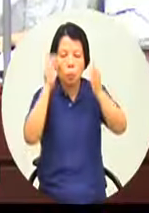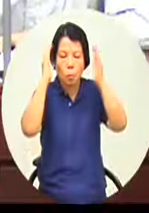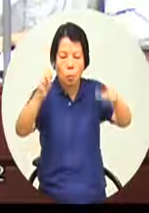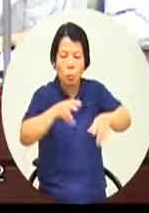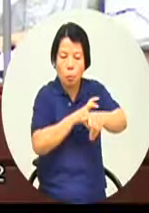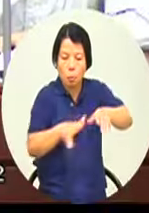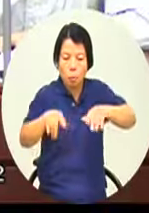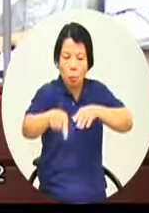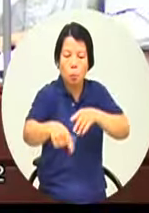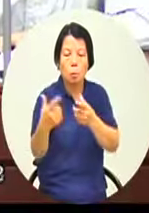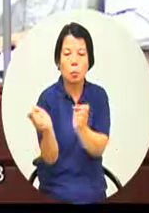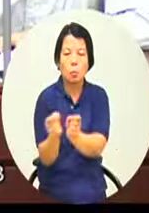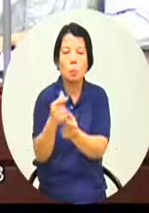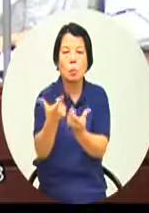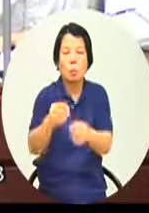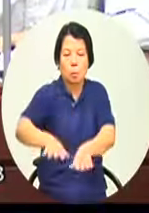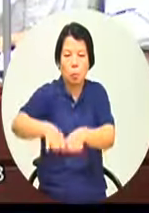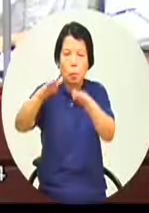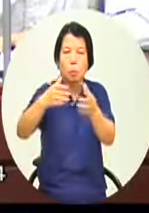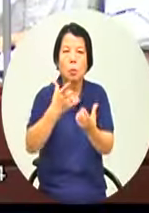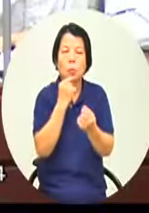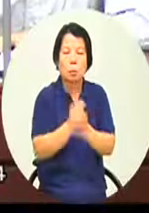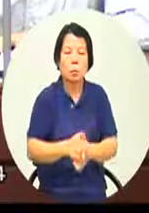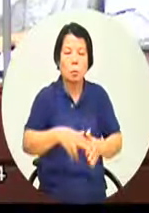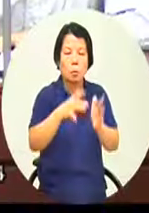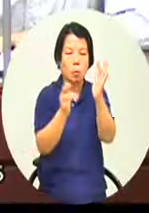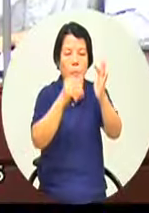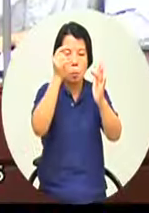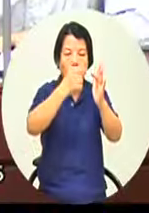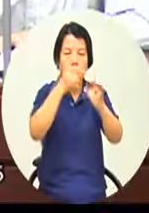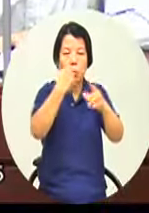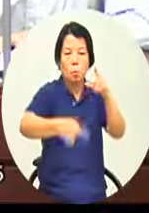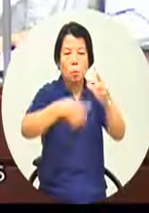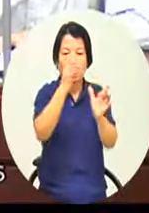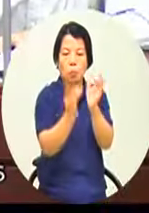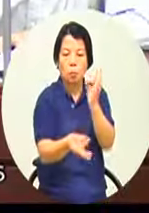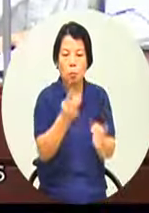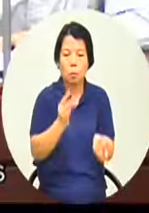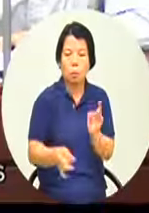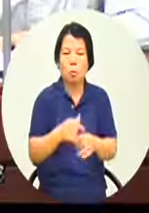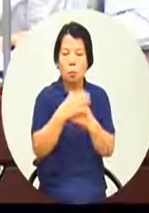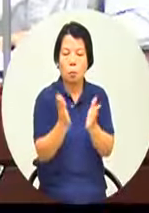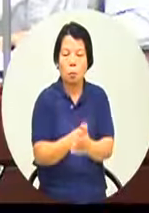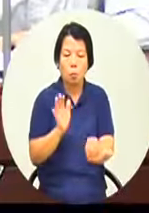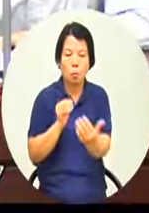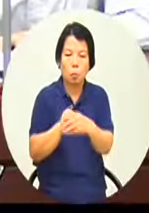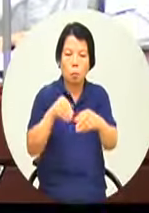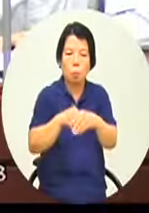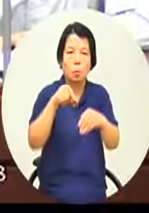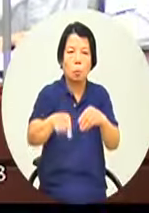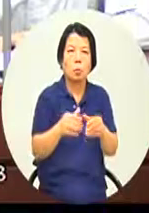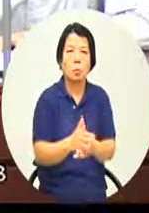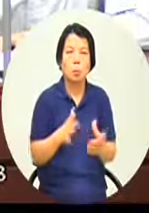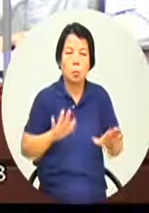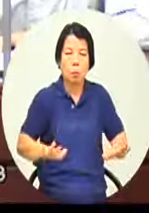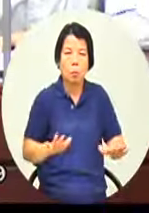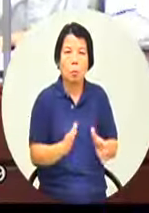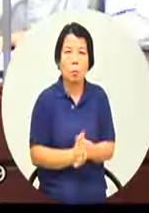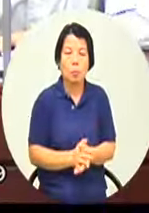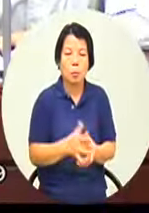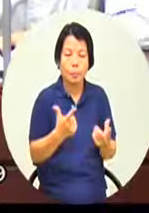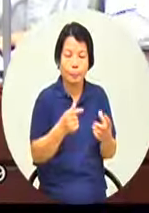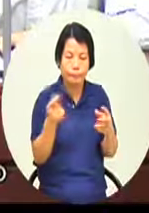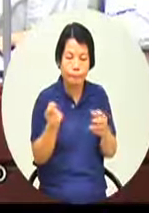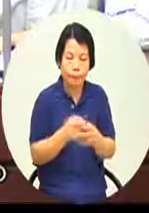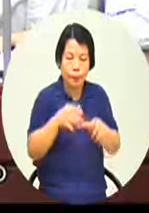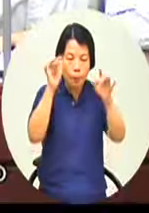那主要的原因就是这个树叶掉下去阻塞了这个侧沟。那这个部分后来也是风小了